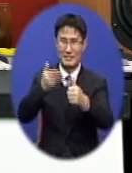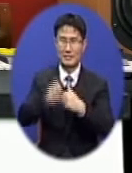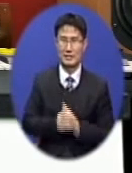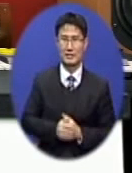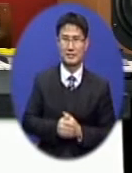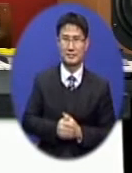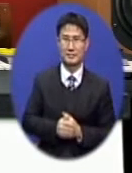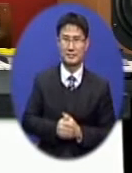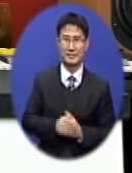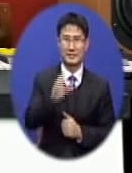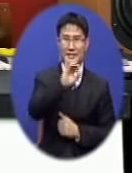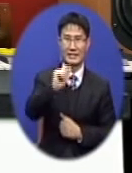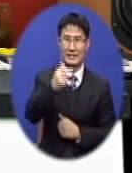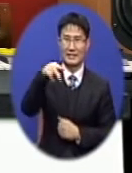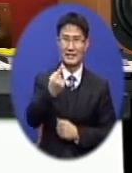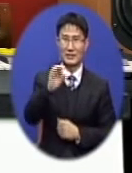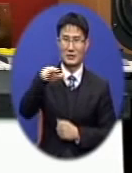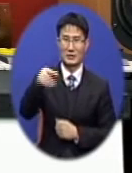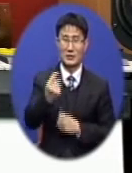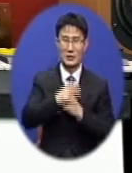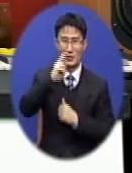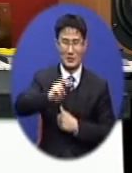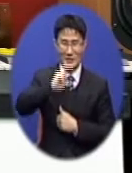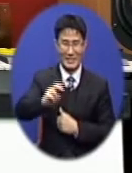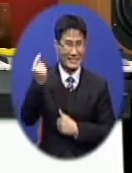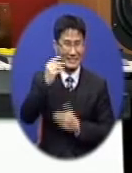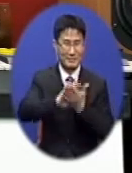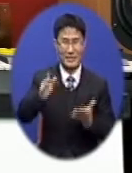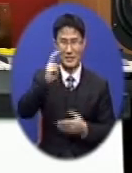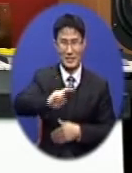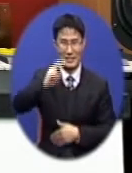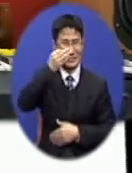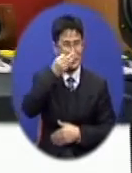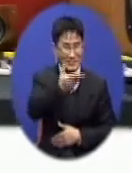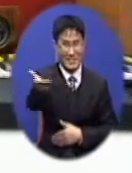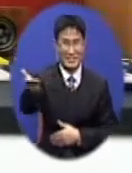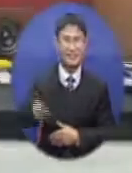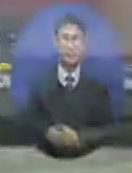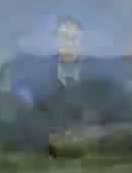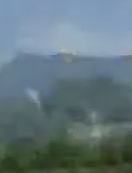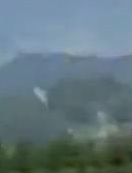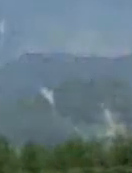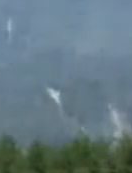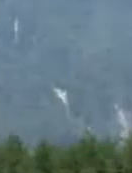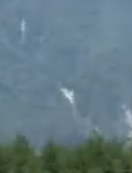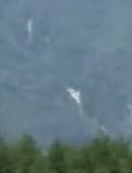부탁드리면서 인동초 음악 드리겠습니다. 음악! 주세요.